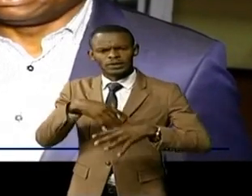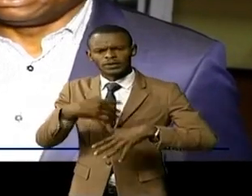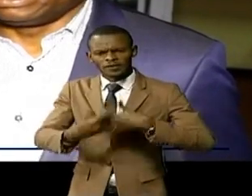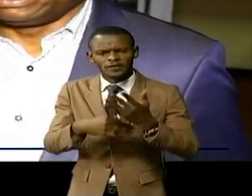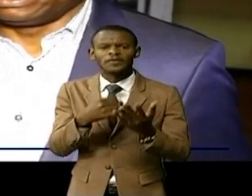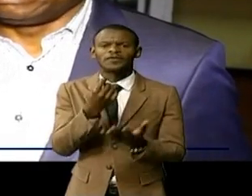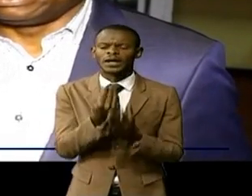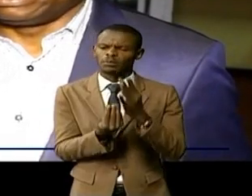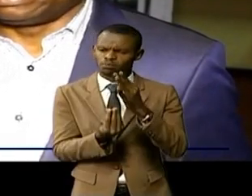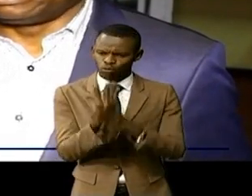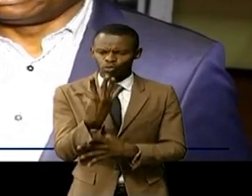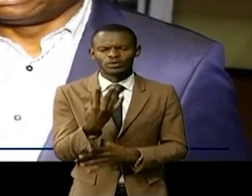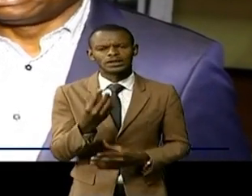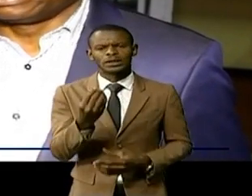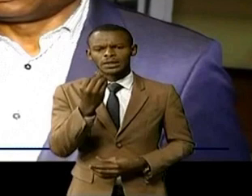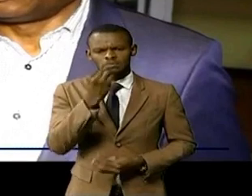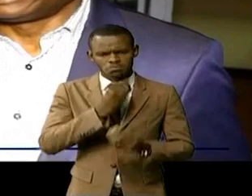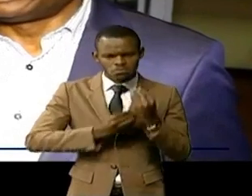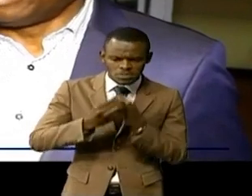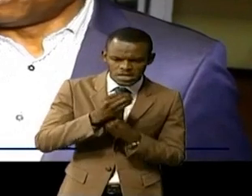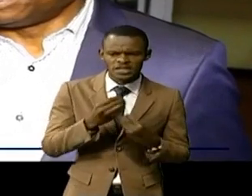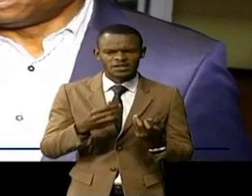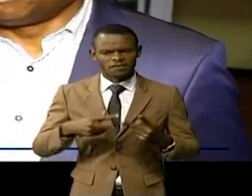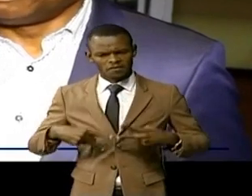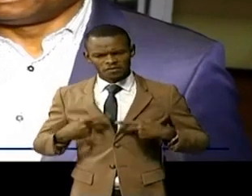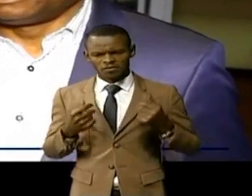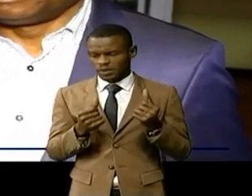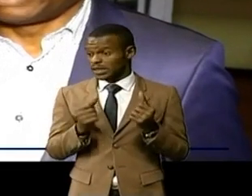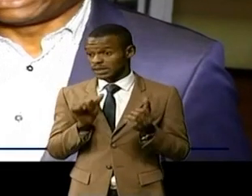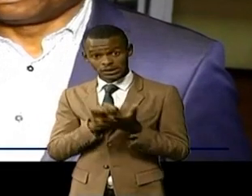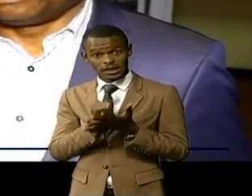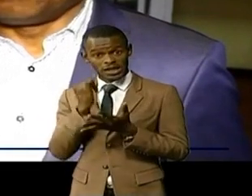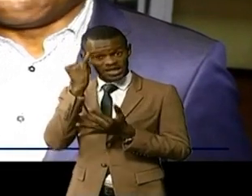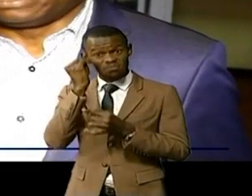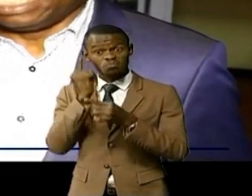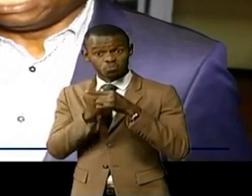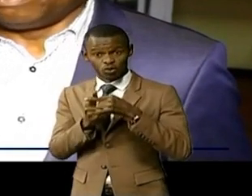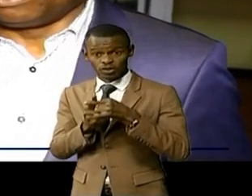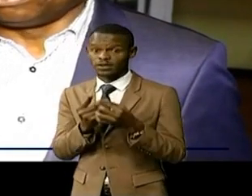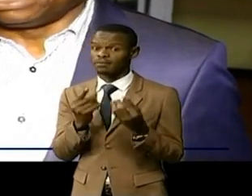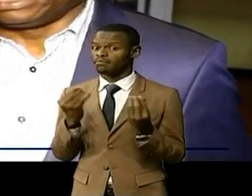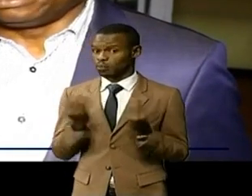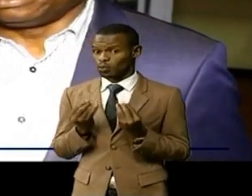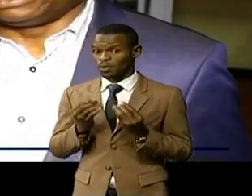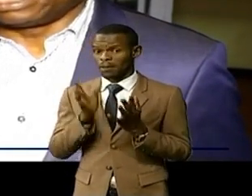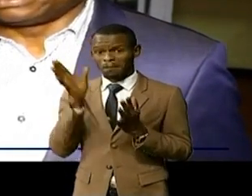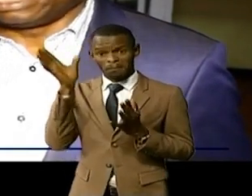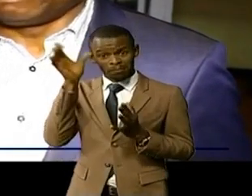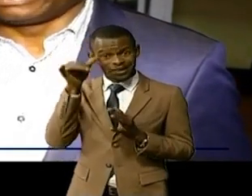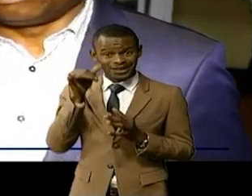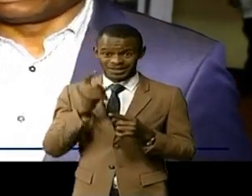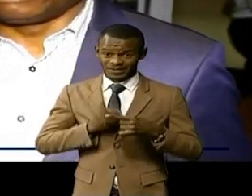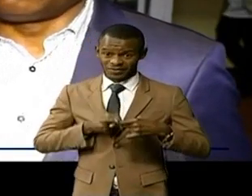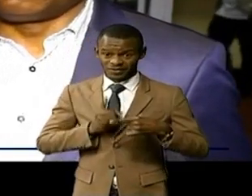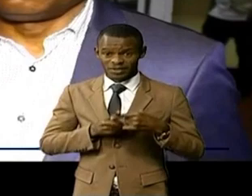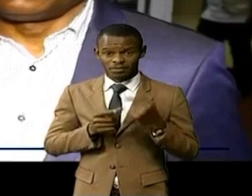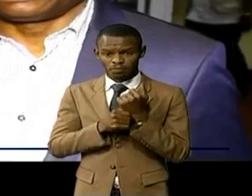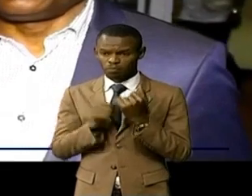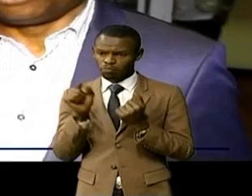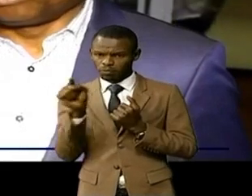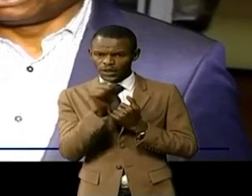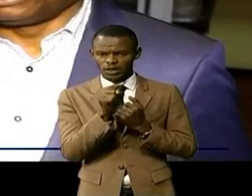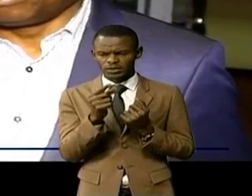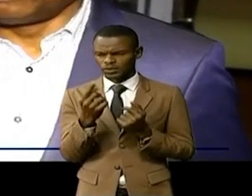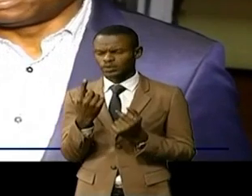c'est quelque chose de très positif parce que malgré les difficultés, les gens savent que lorsqu'il y a